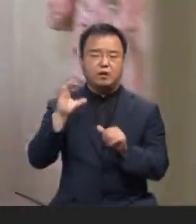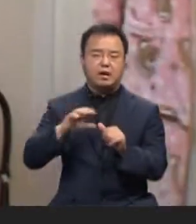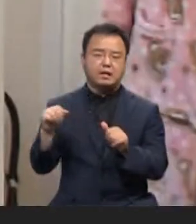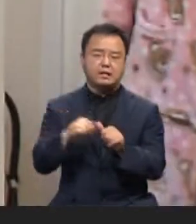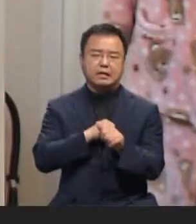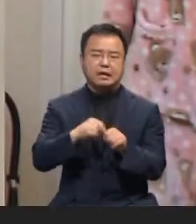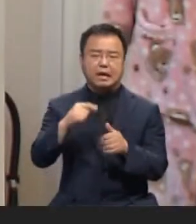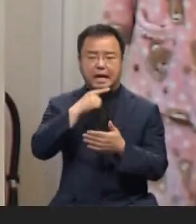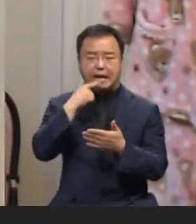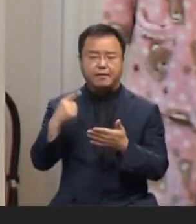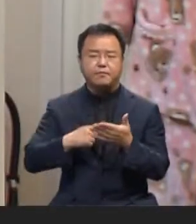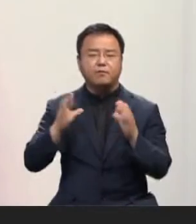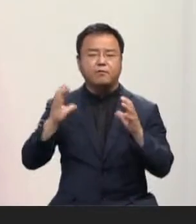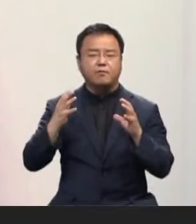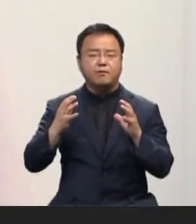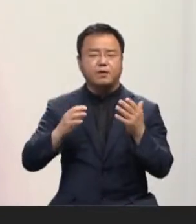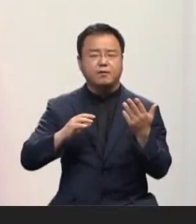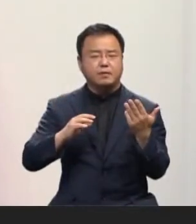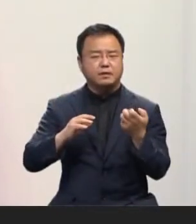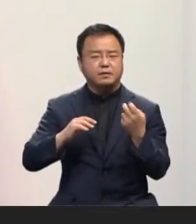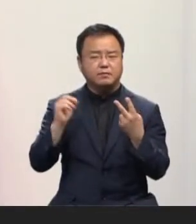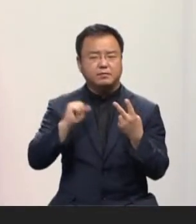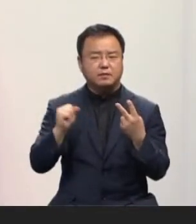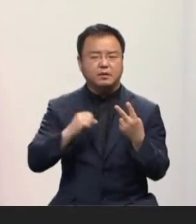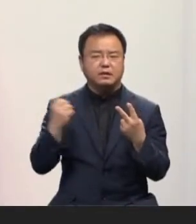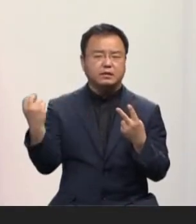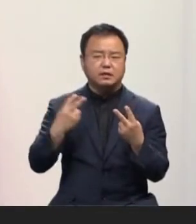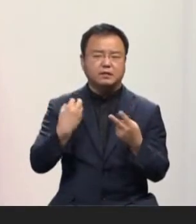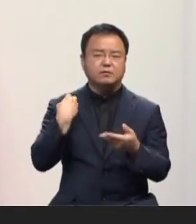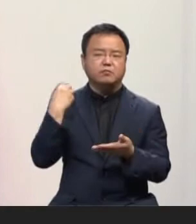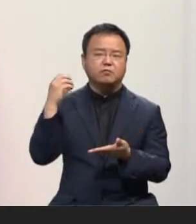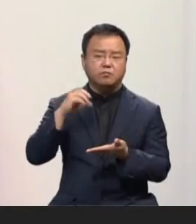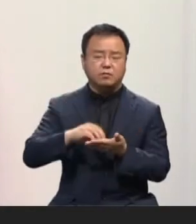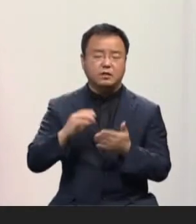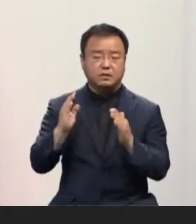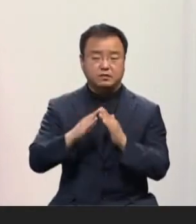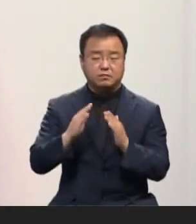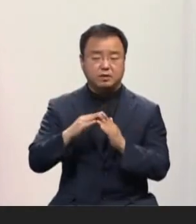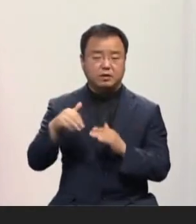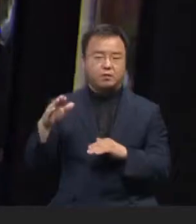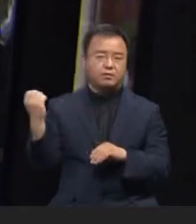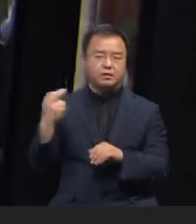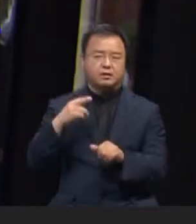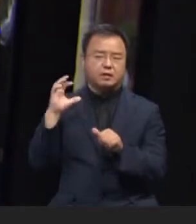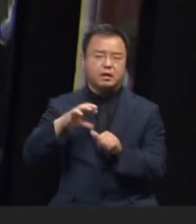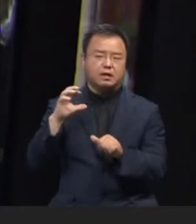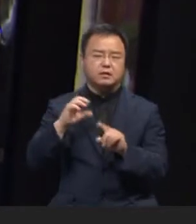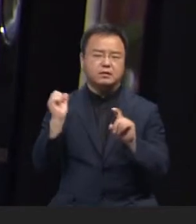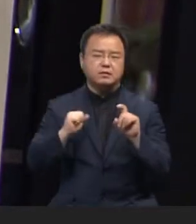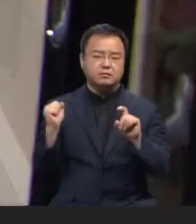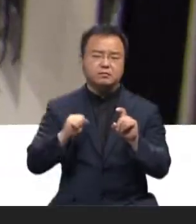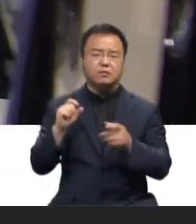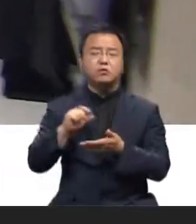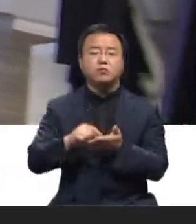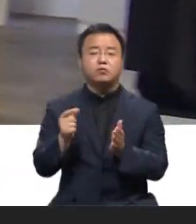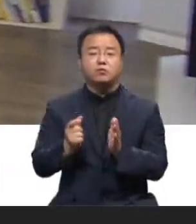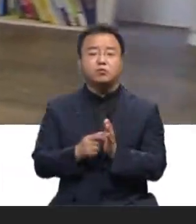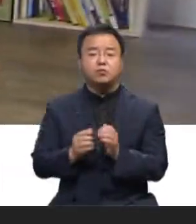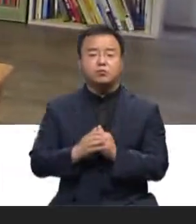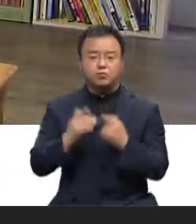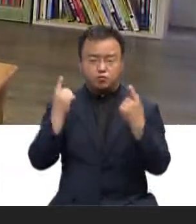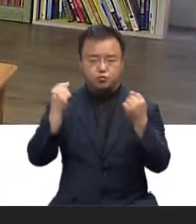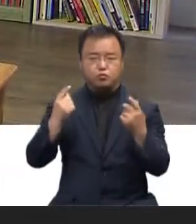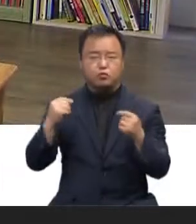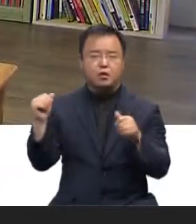는 원래 가정으로 돌아갔고 다시 학대를 당하는 비율은 10% 에 달합니다 정보량 지속적으로 학대